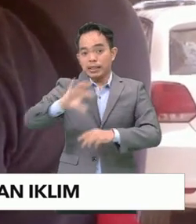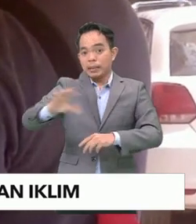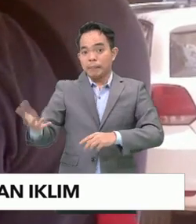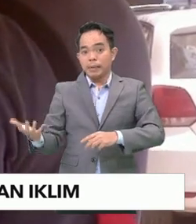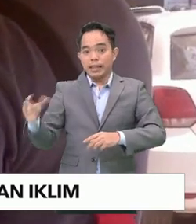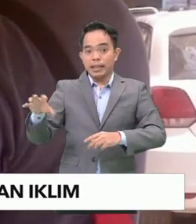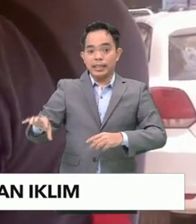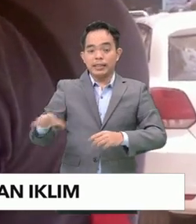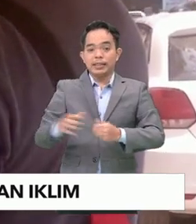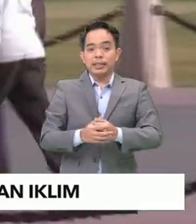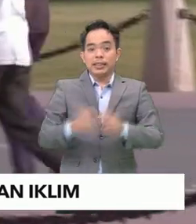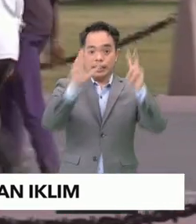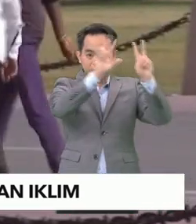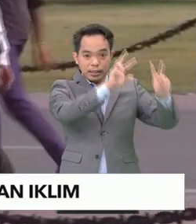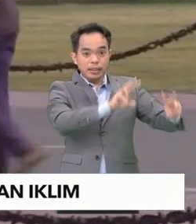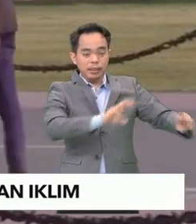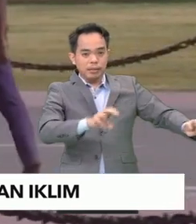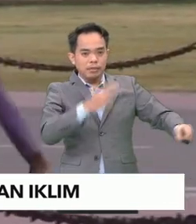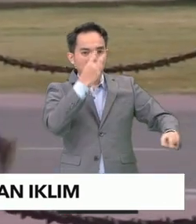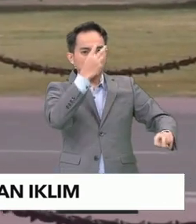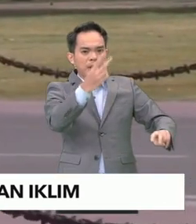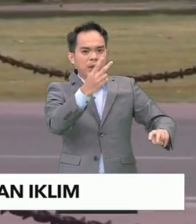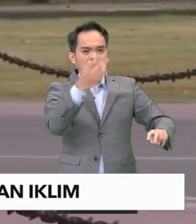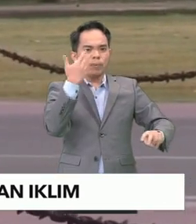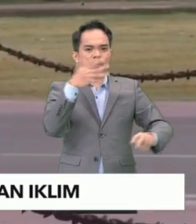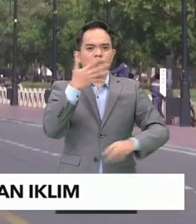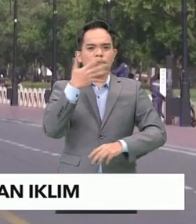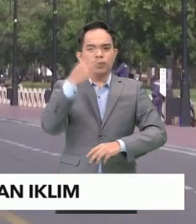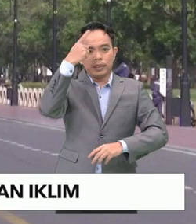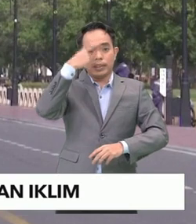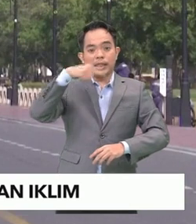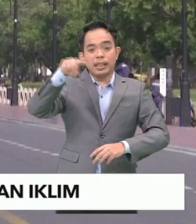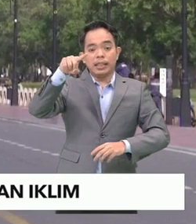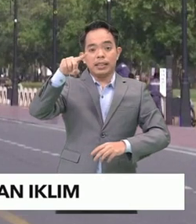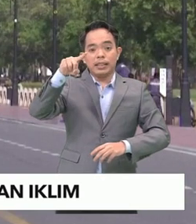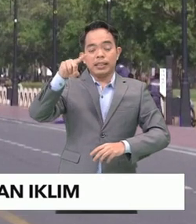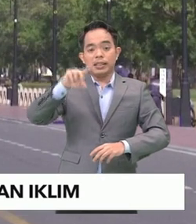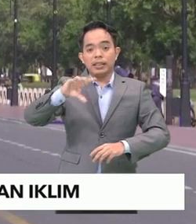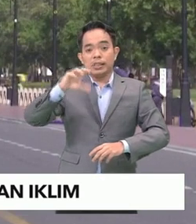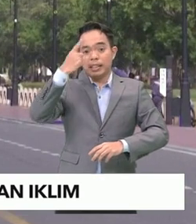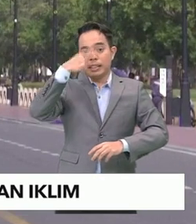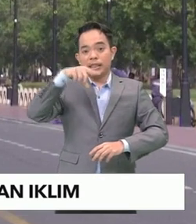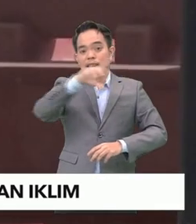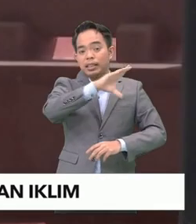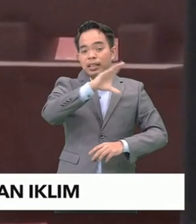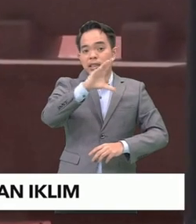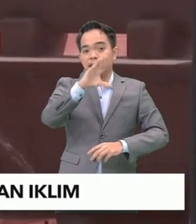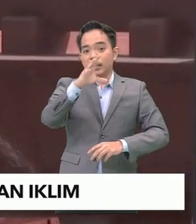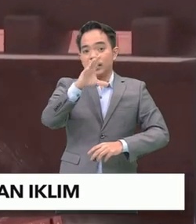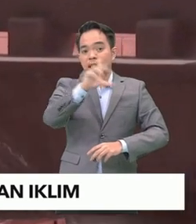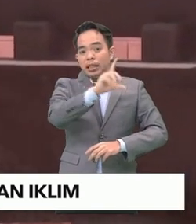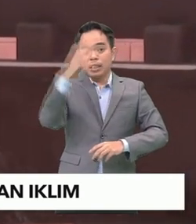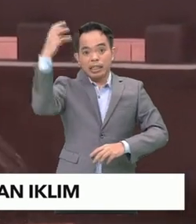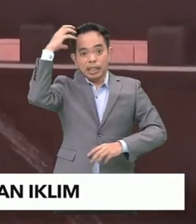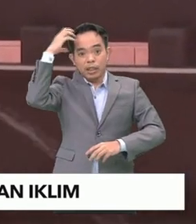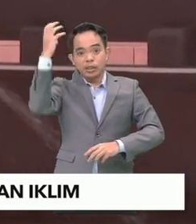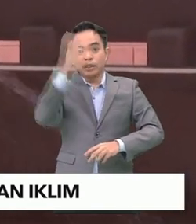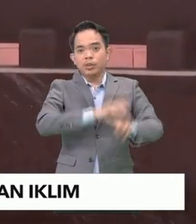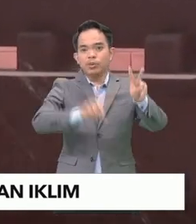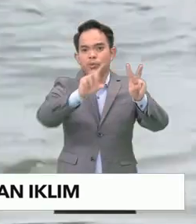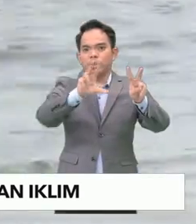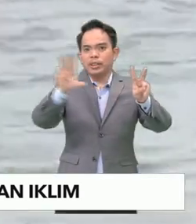Bangladesh nah Gajah itu juga mendapati gelombang HB di Thailand dan Laos kini dua puluhan tiga dada Celcius lebih tinggi